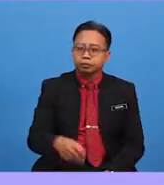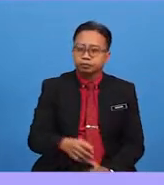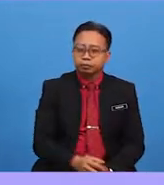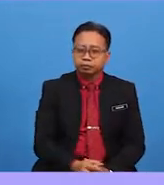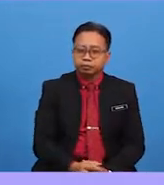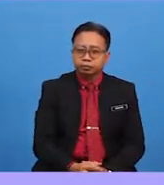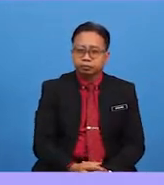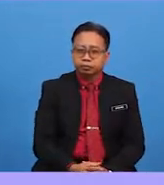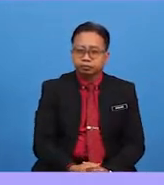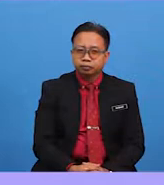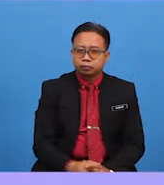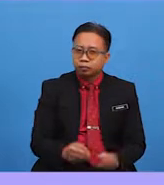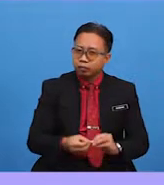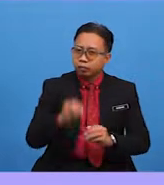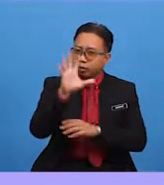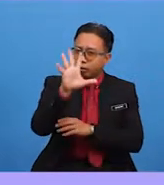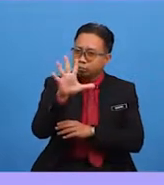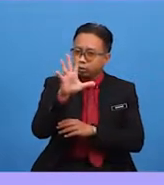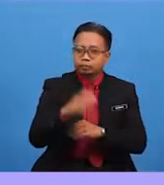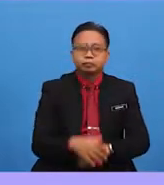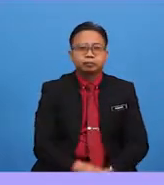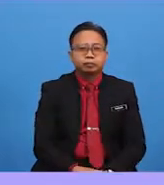Permaidani. Perkataan yang kelima,